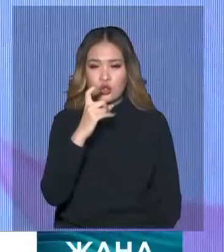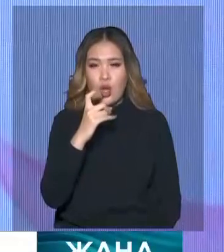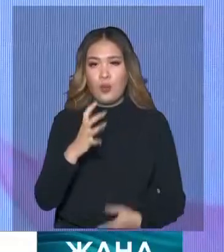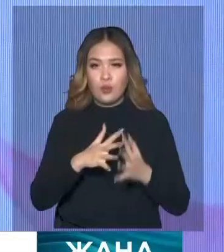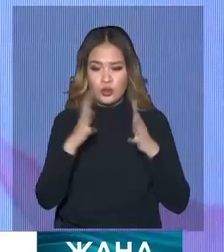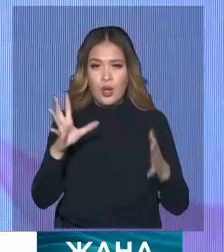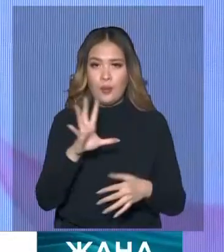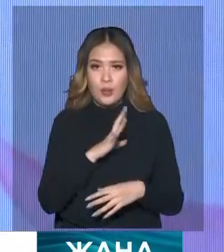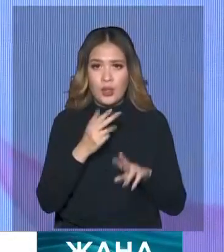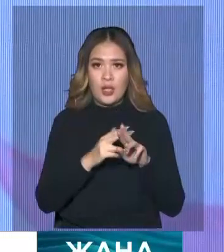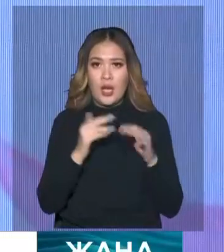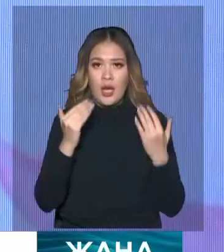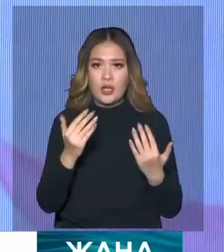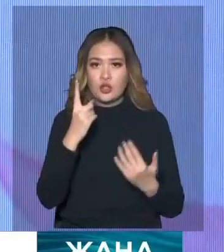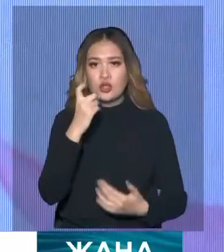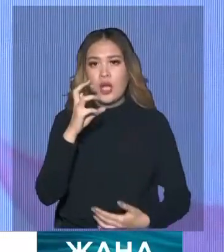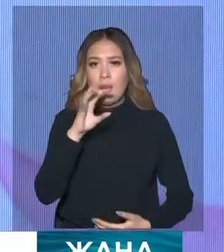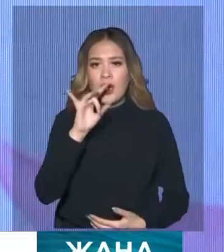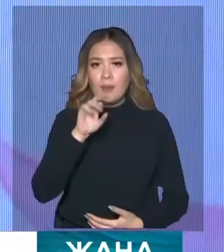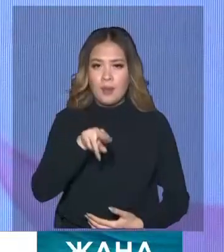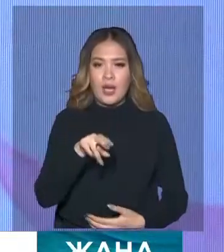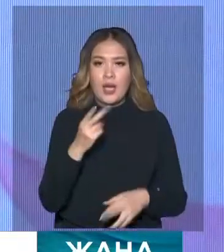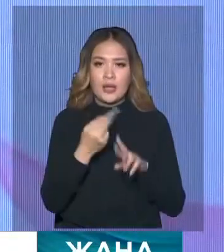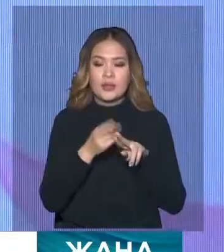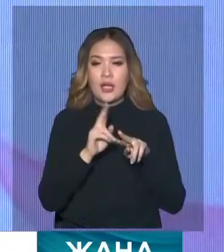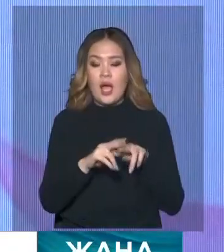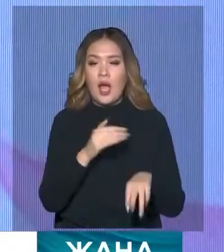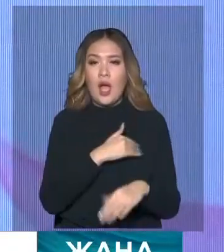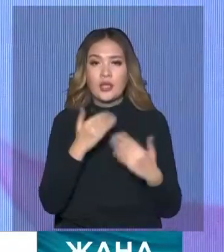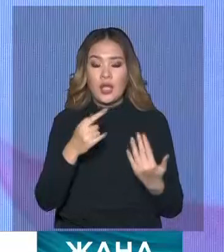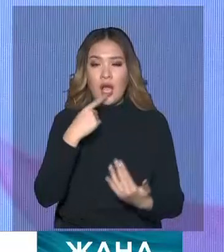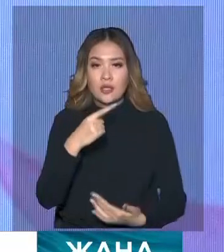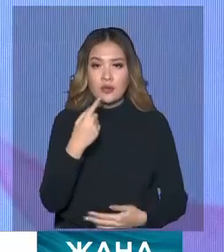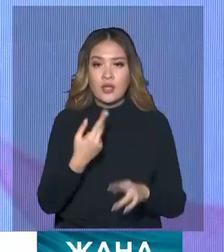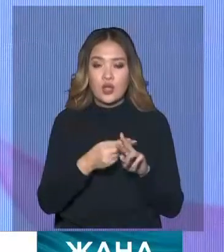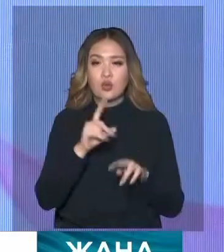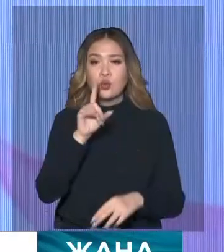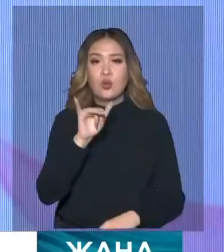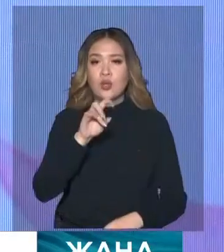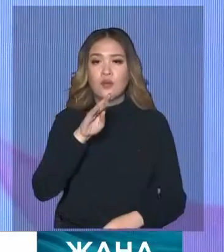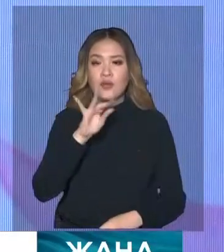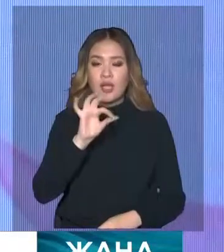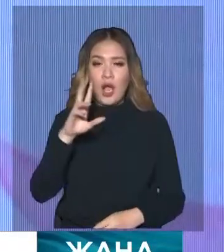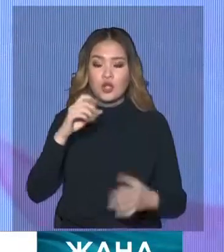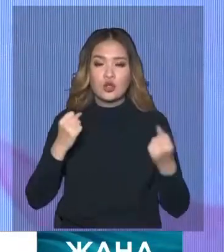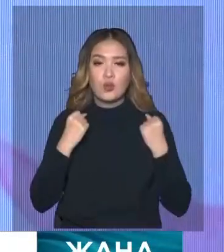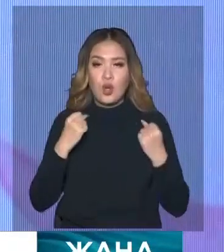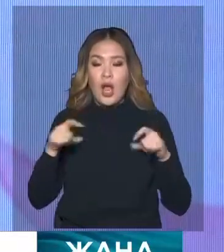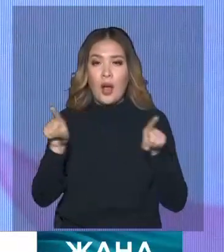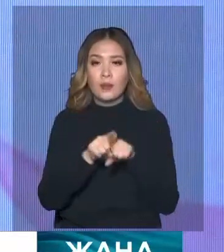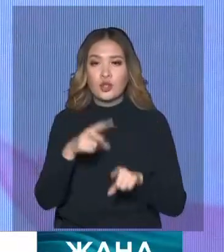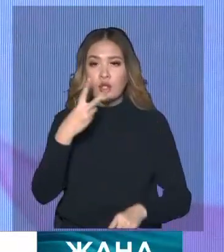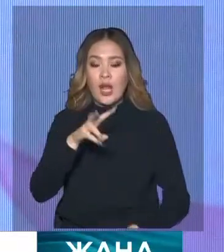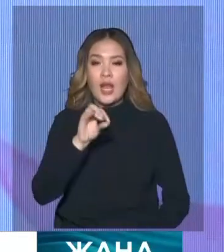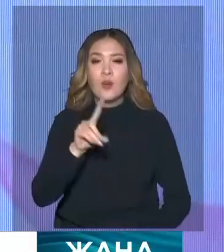көбейтті. Қазіргіден де 100 МРП болды. Енді жаңағы айтып атқан біздің Зульфия сияқты спортшыларымыз неге 20 жыл